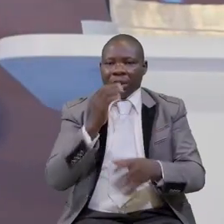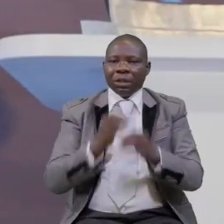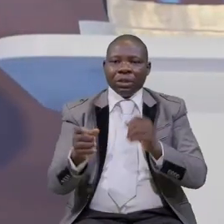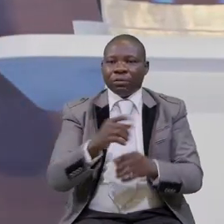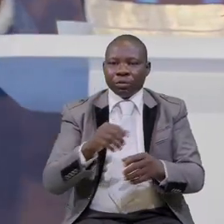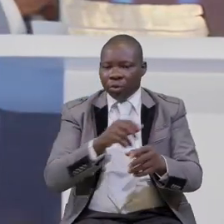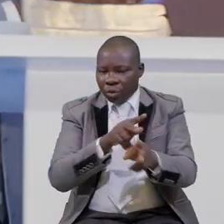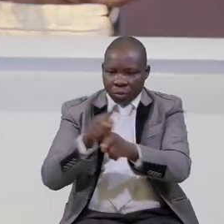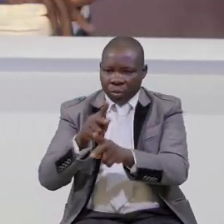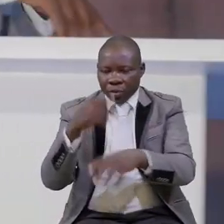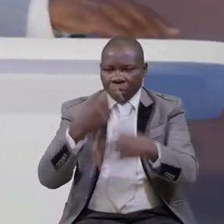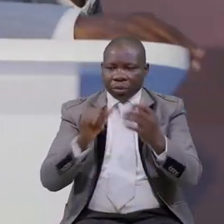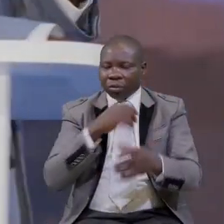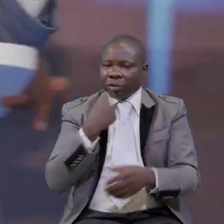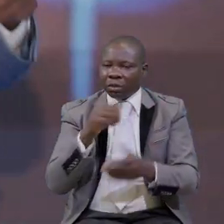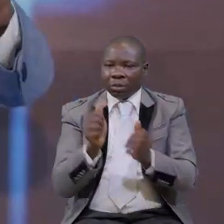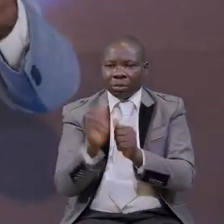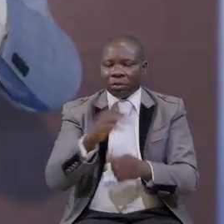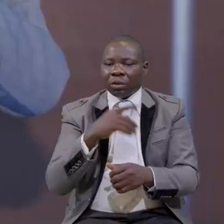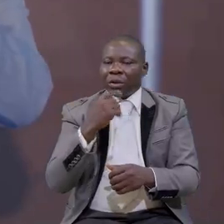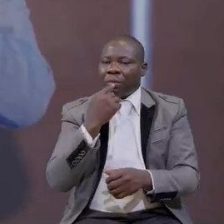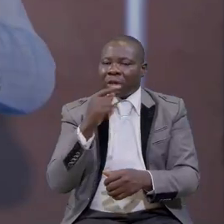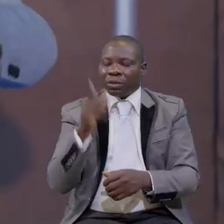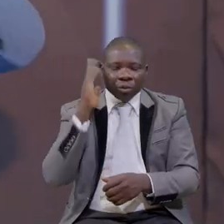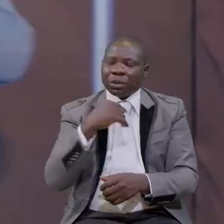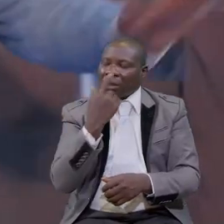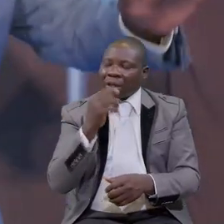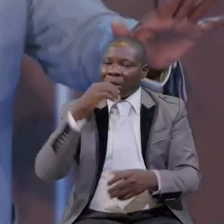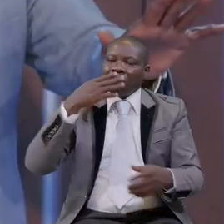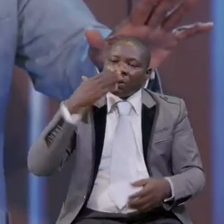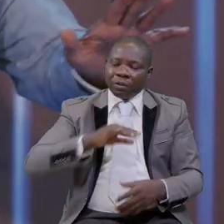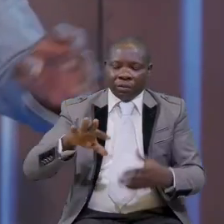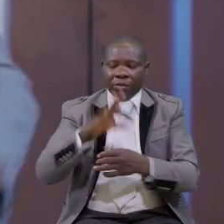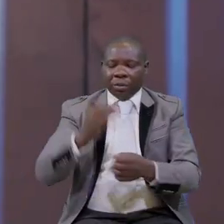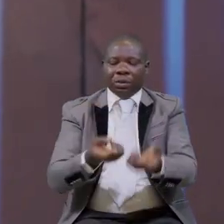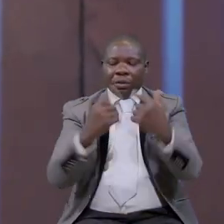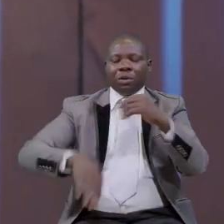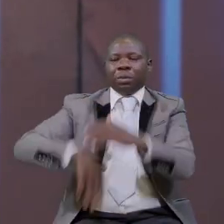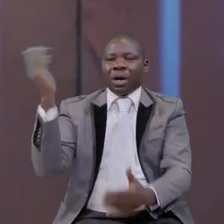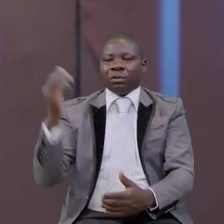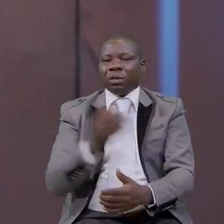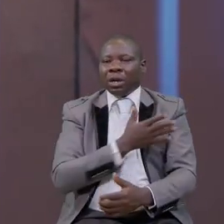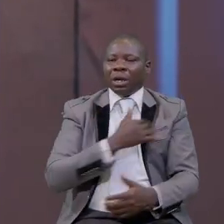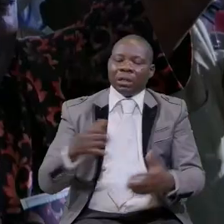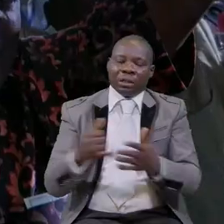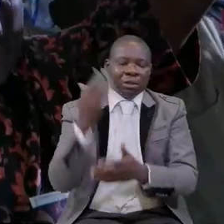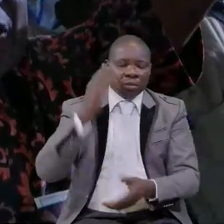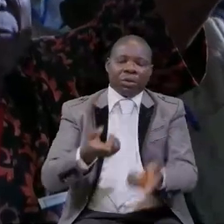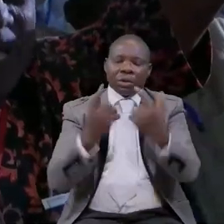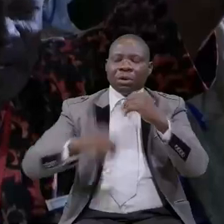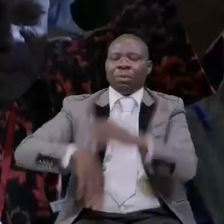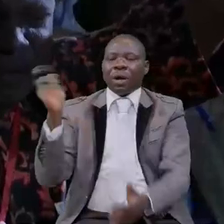Si vous veillez à ce que vous dites de votre bouche, vous direz aux mauvais esprits, sortez! Et ils vont